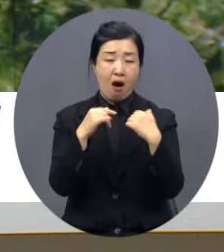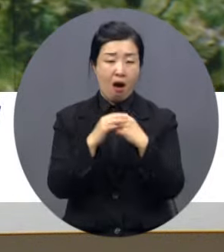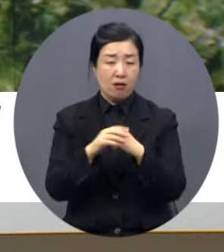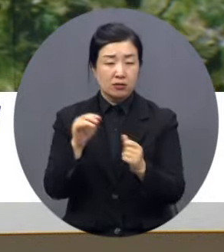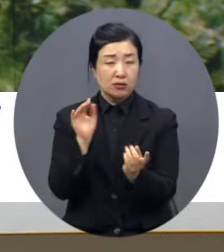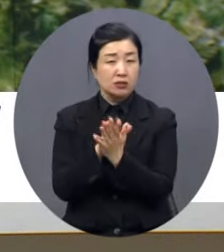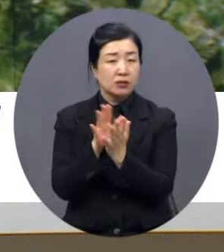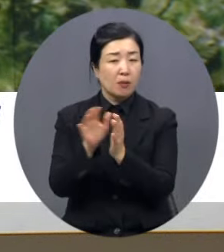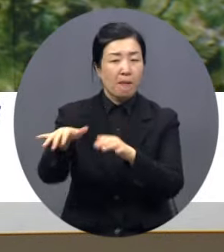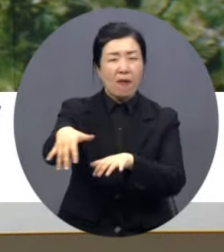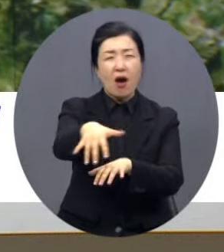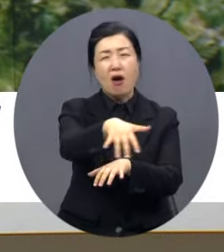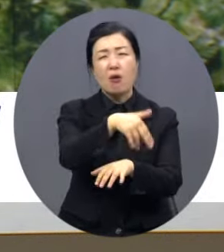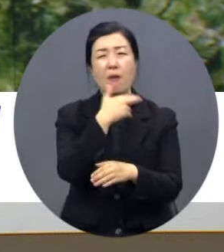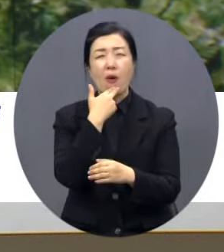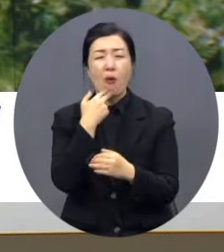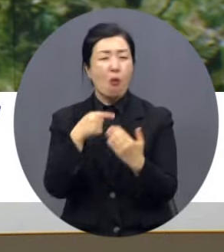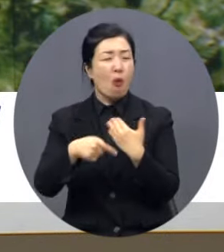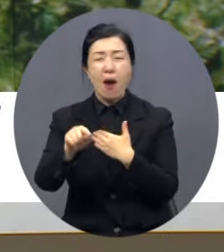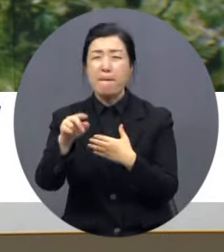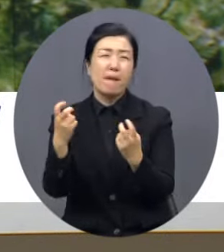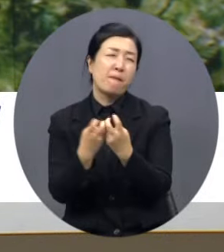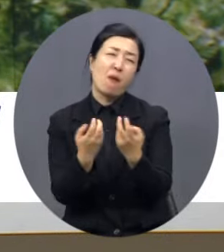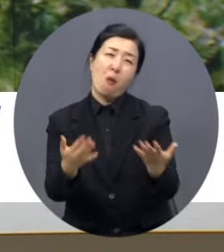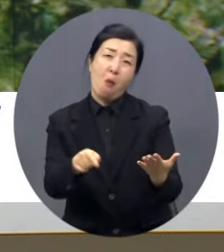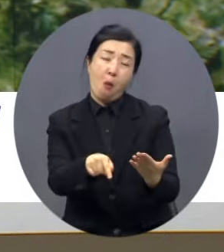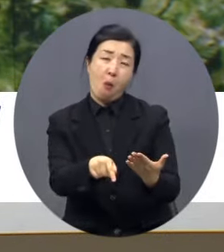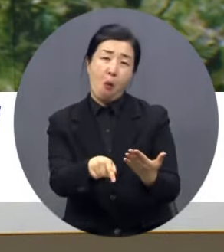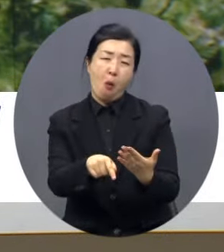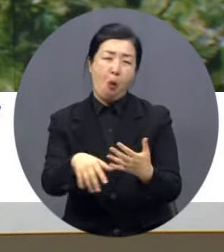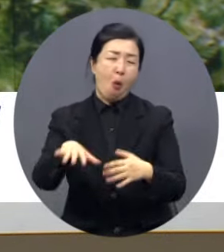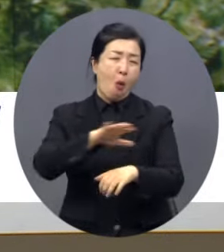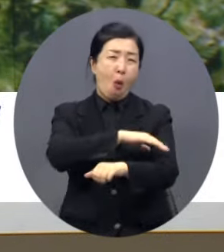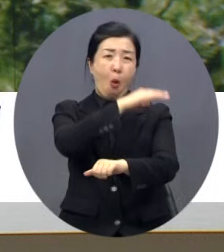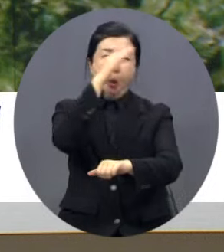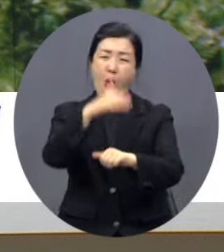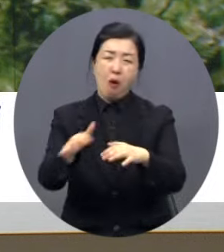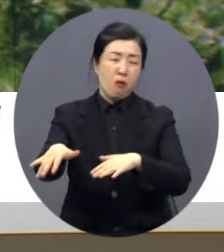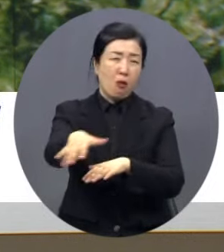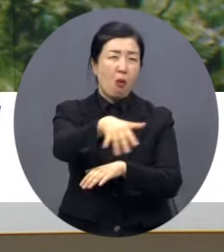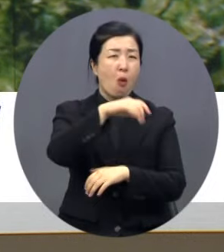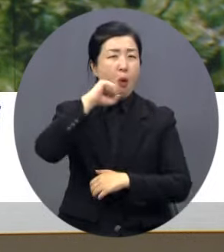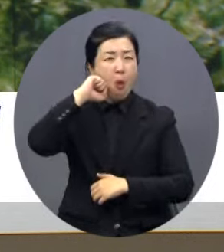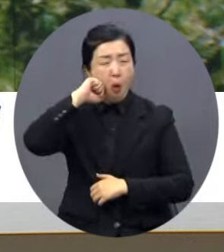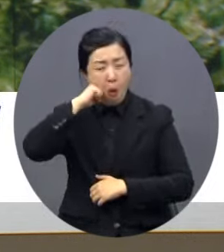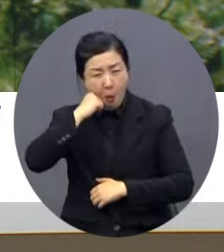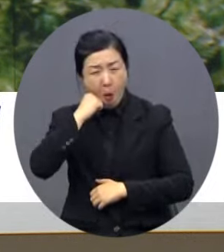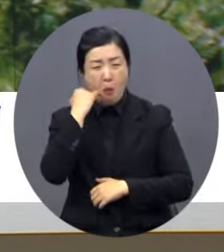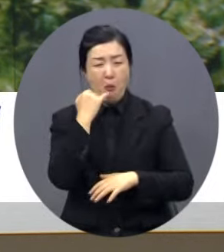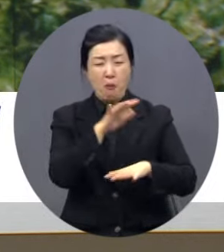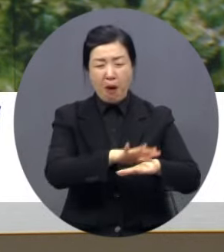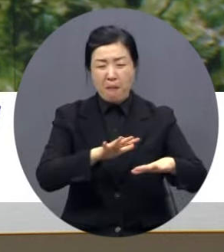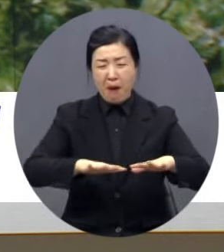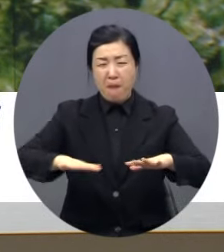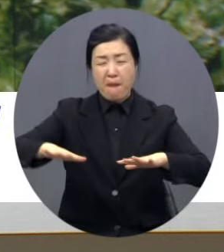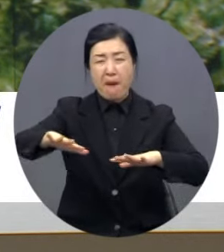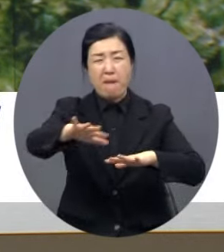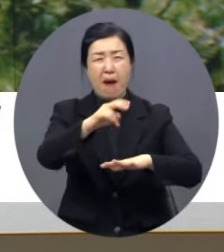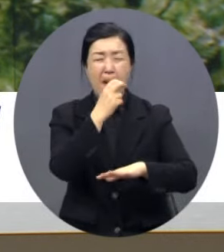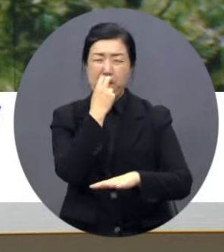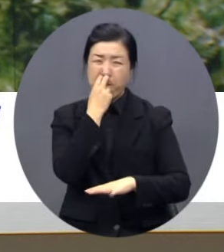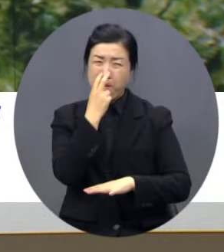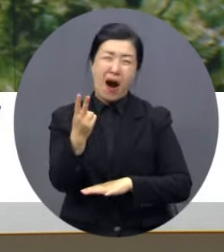것 말고는 방법이 없는데 양이 워낙 많다보니 다 치울 수 없어 가마다 쌓이면서 심한